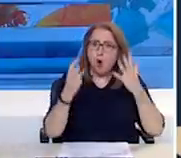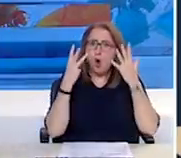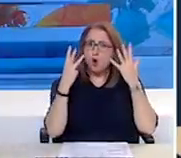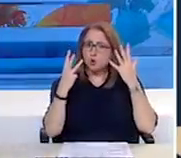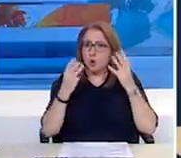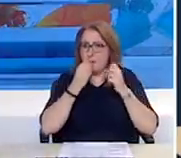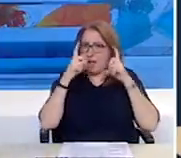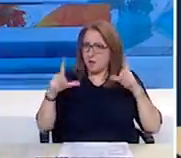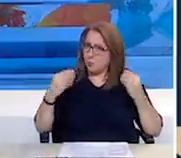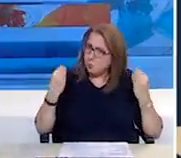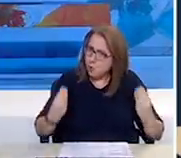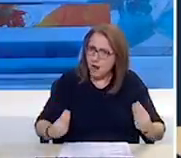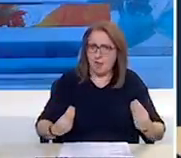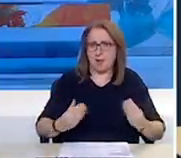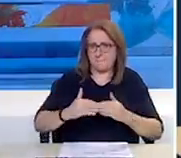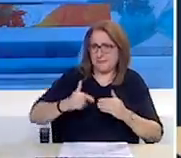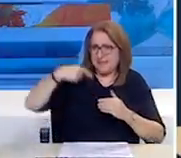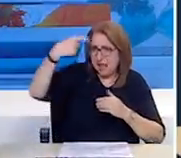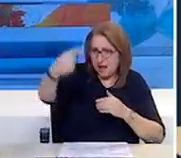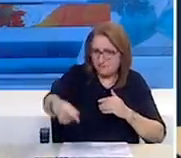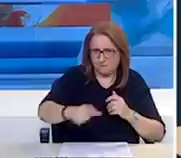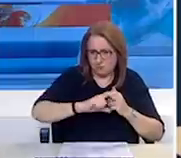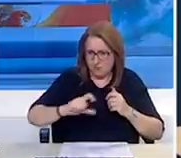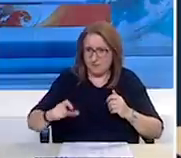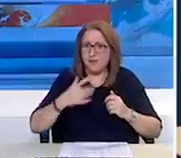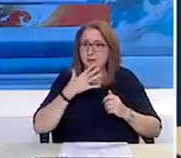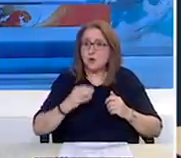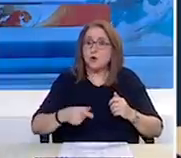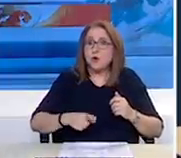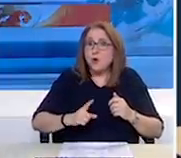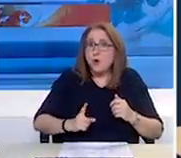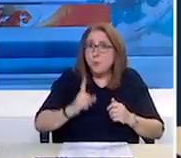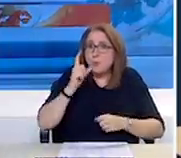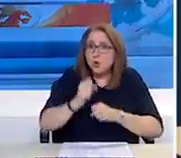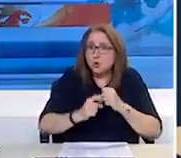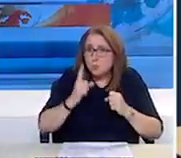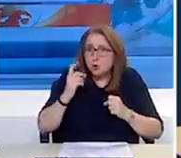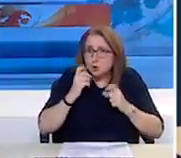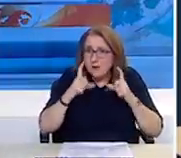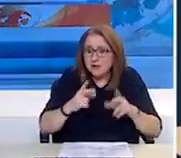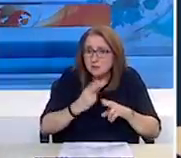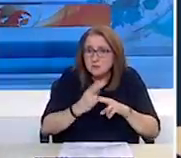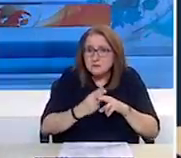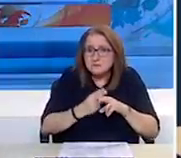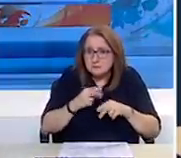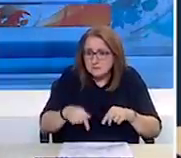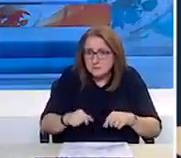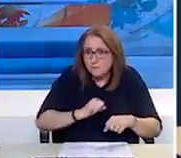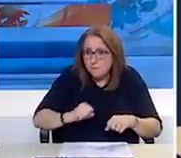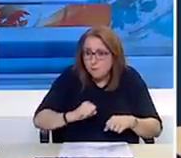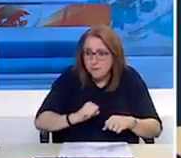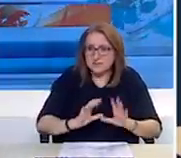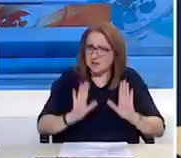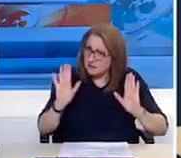συμβολικούς εορτασμούς της ημέρας της Πρωτομαγιάς, επισημαίνοντας ότι σήμερα είναι προς το συμφέρον της εργασίας να προχωρήσουμε όσο το δυνατόν πιο γρήγορα στην